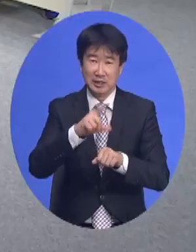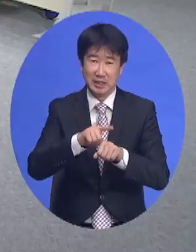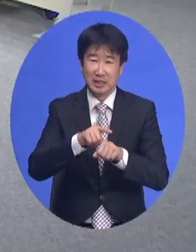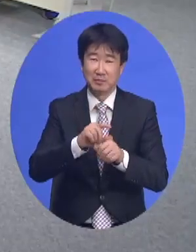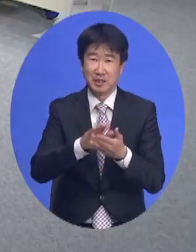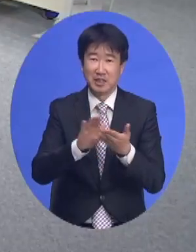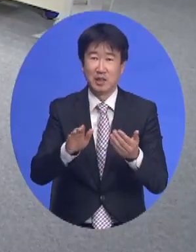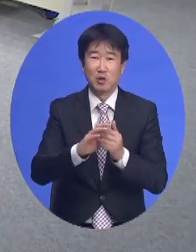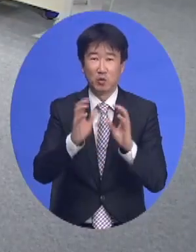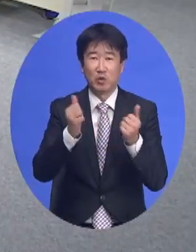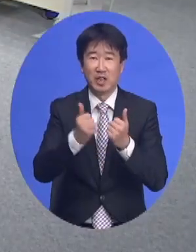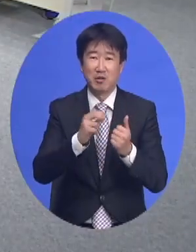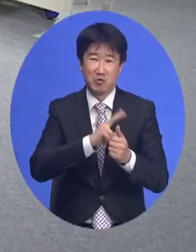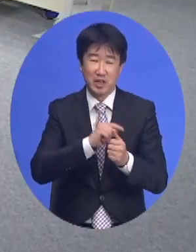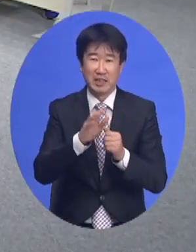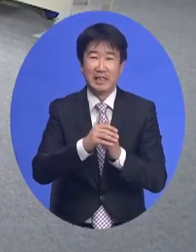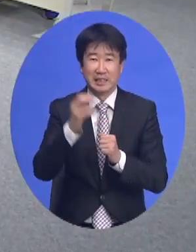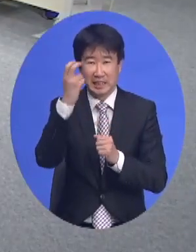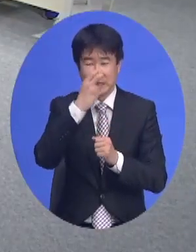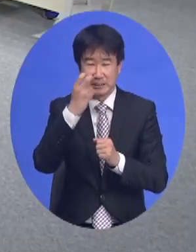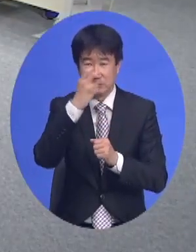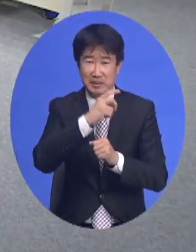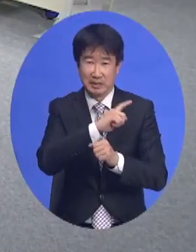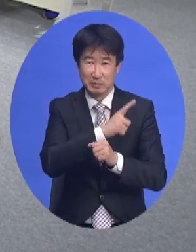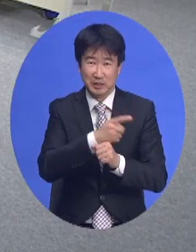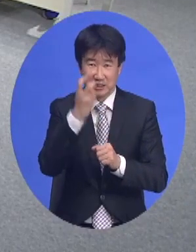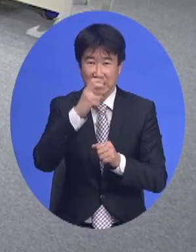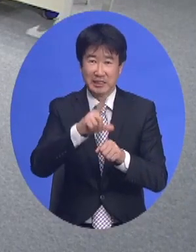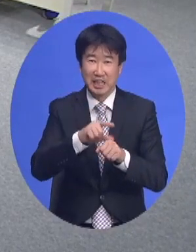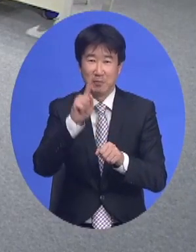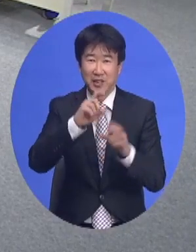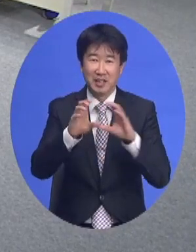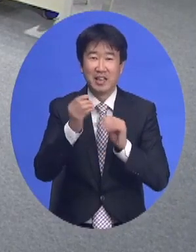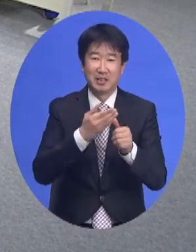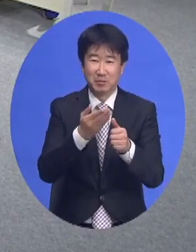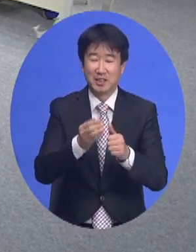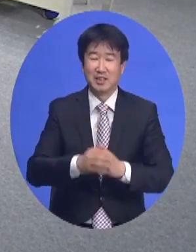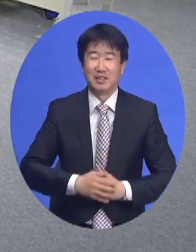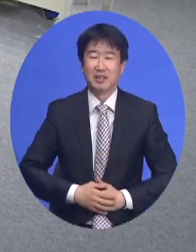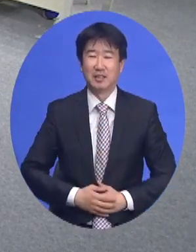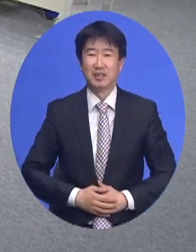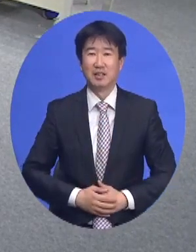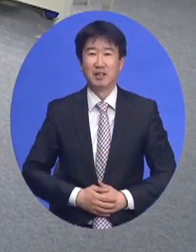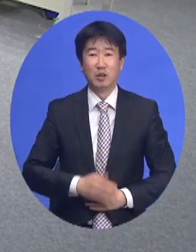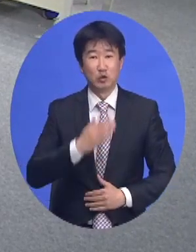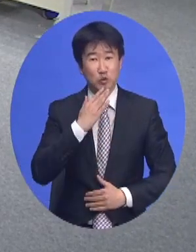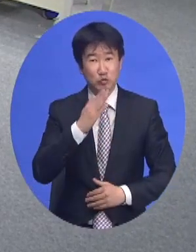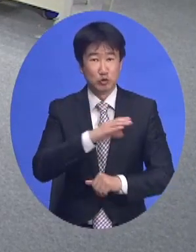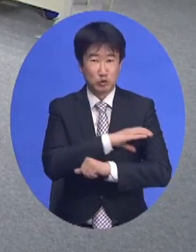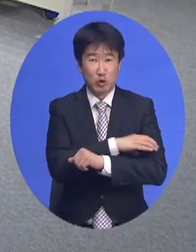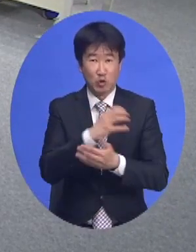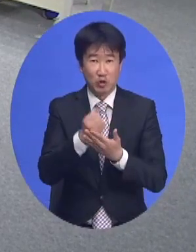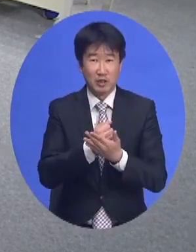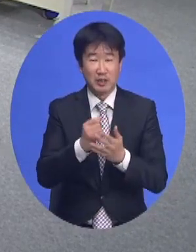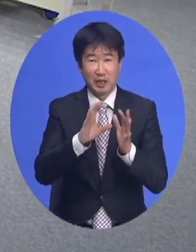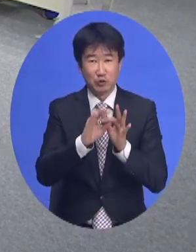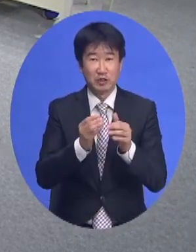서로의 국회의원으로서의 자질을 검증하는 시간이라는 점 다시 한번 안내해드리겠습니다. 자, 9분의 주도권